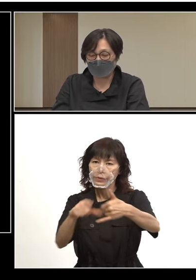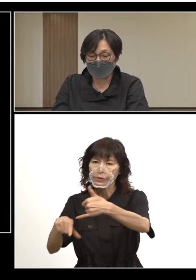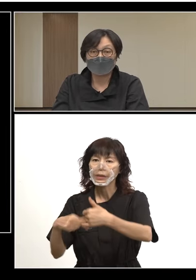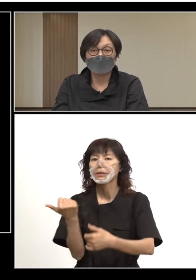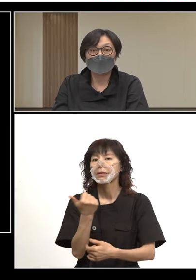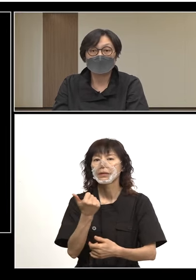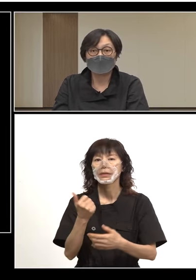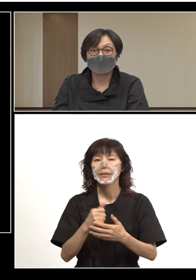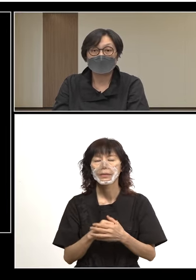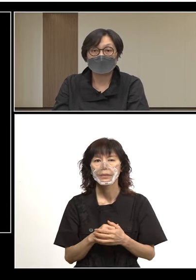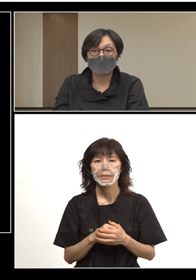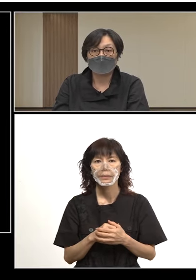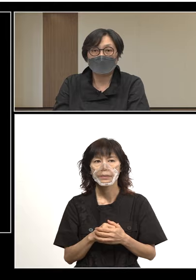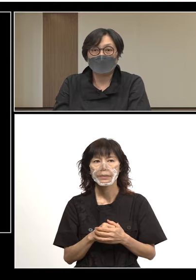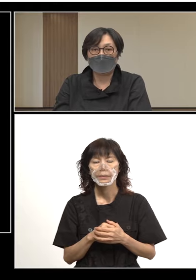嘅。